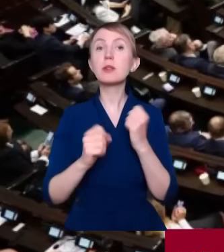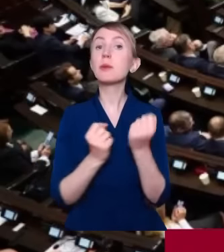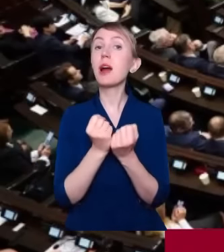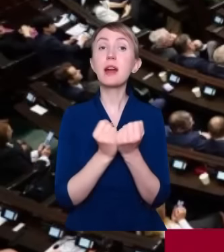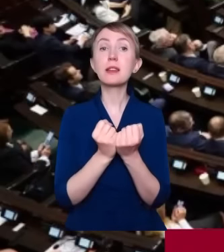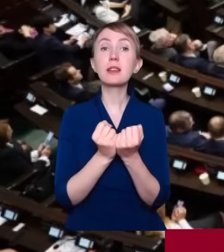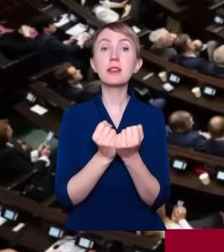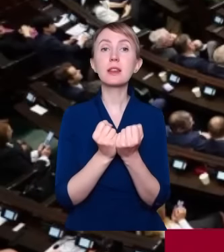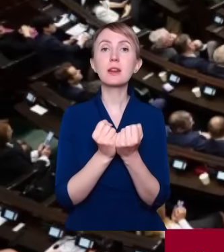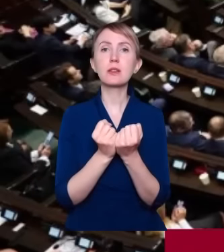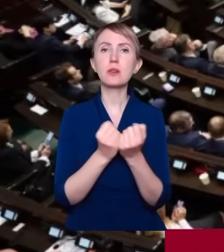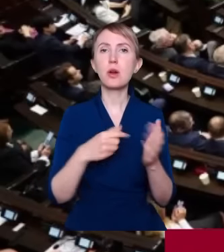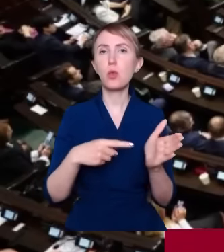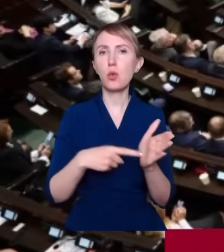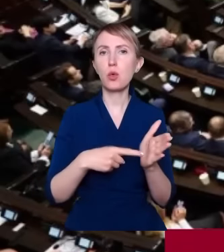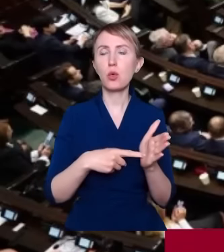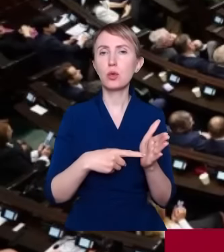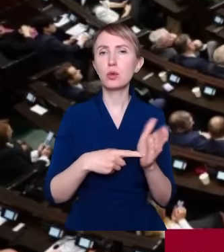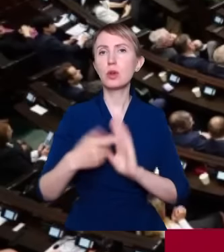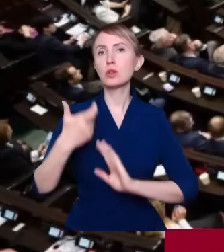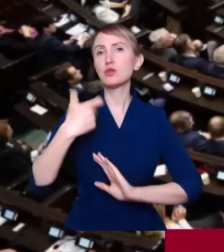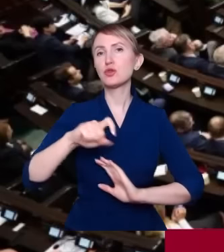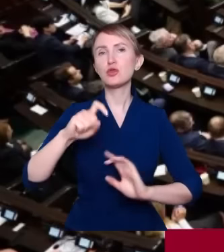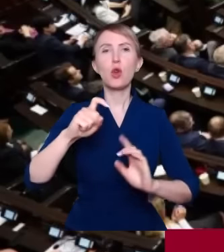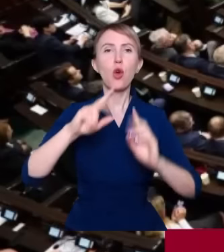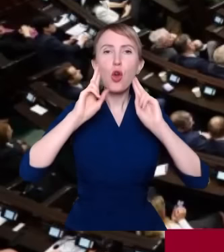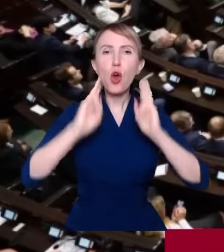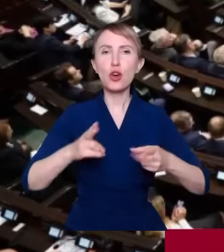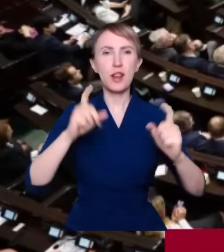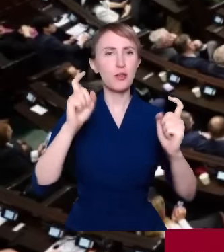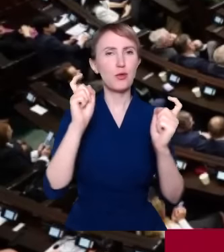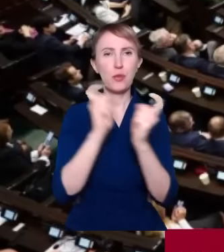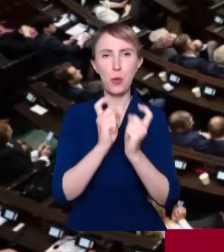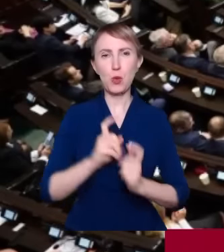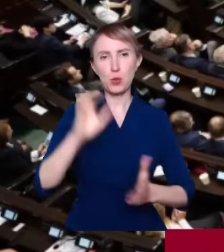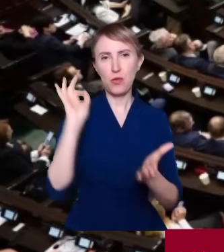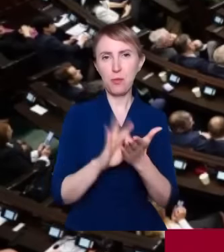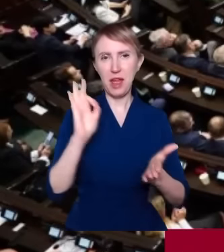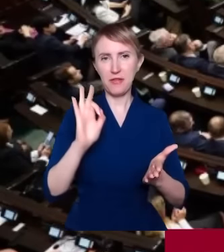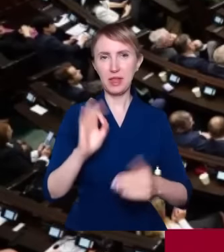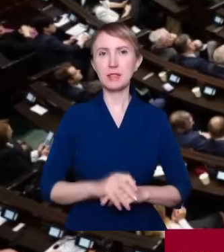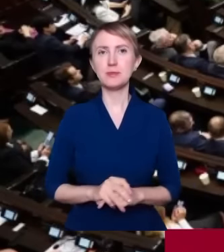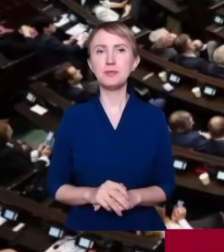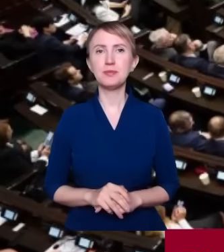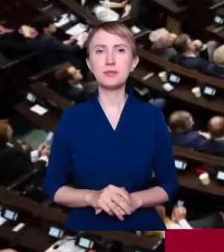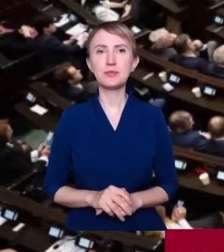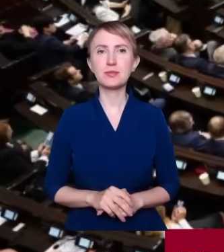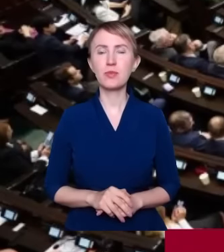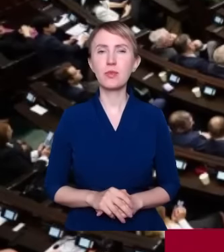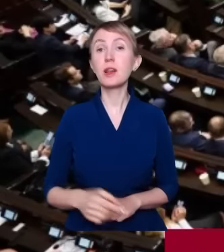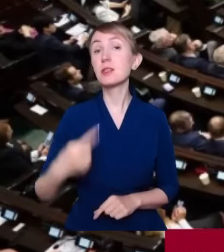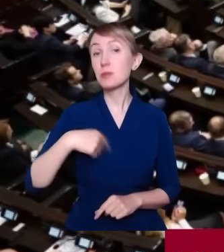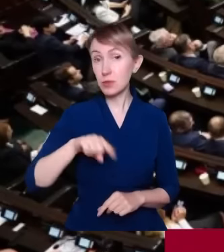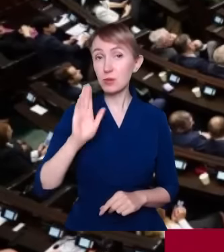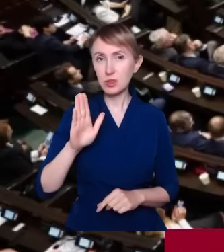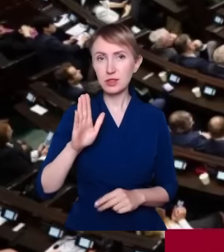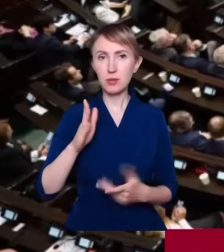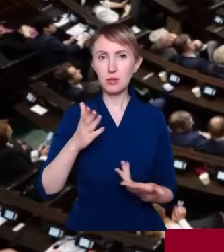innego jak 100 konkretów Donalda Tuska. Będziemy te 100 konkretów Koalicji